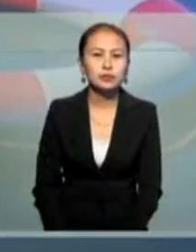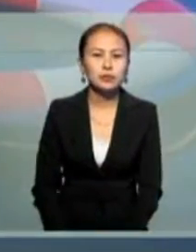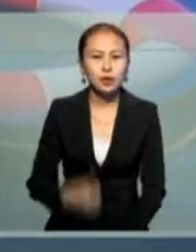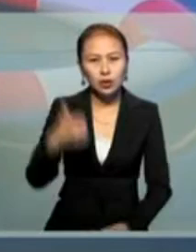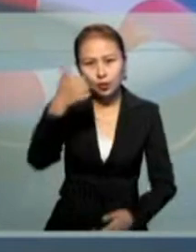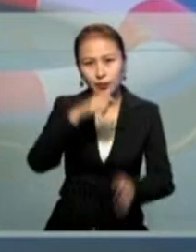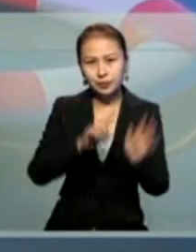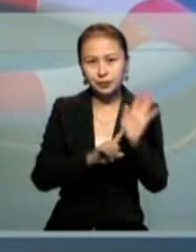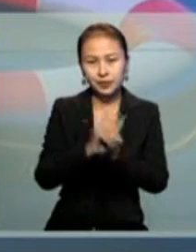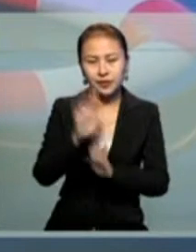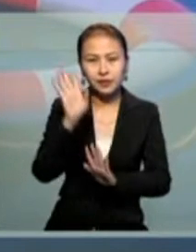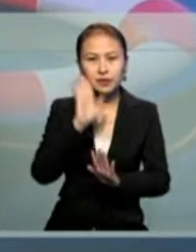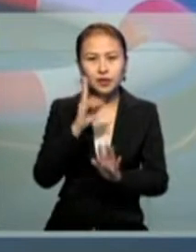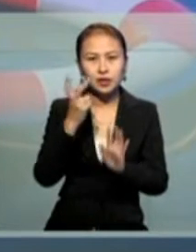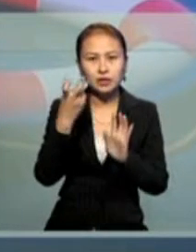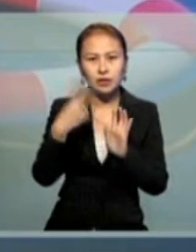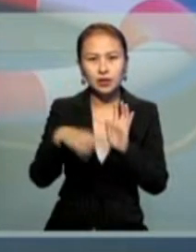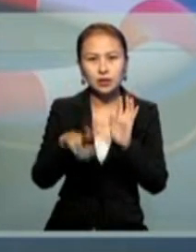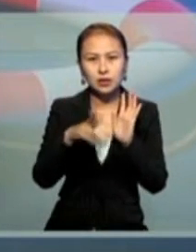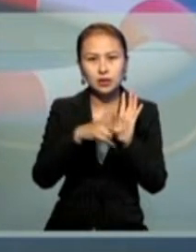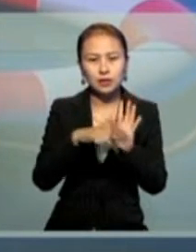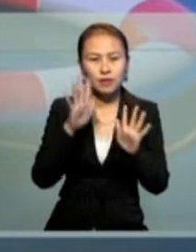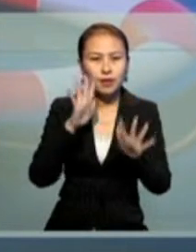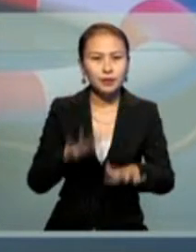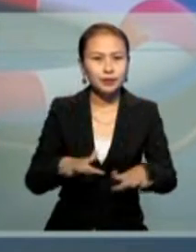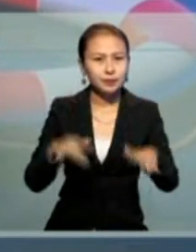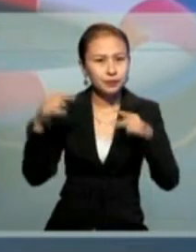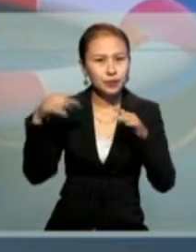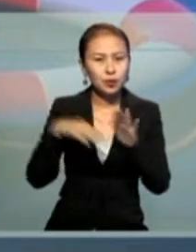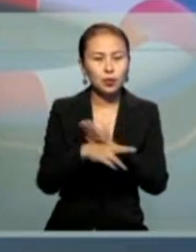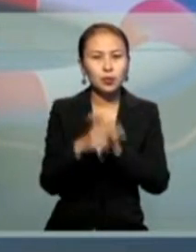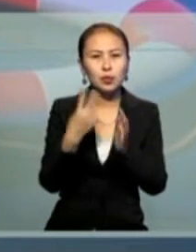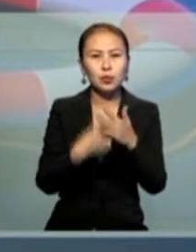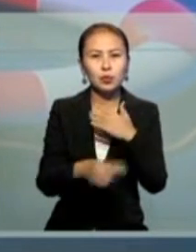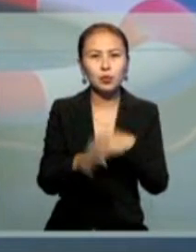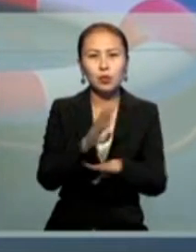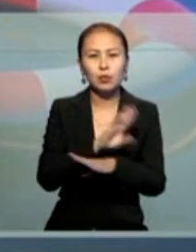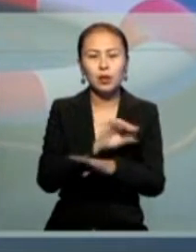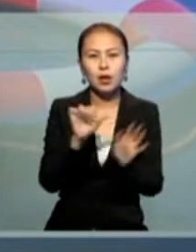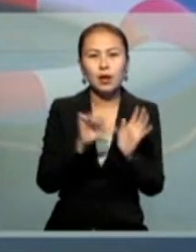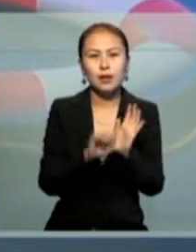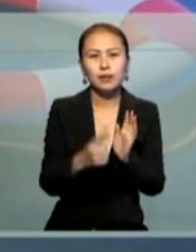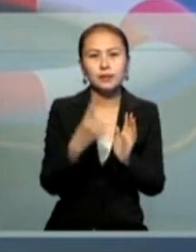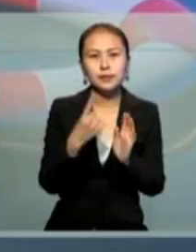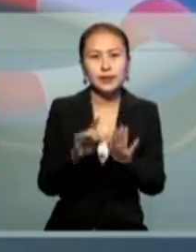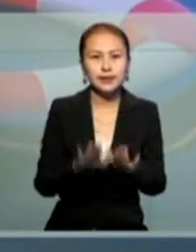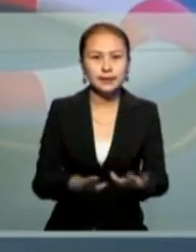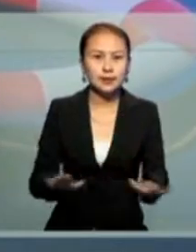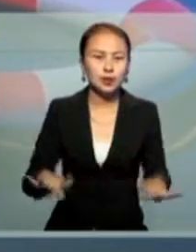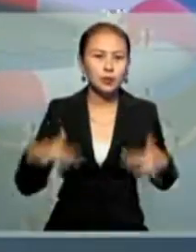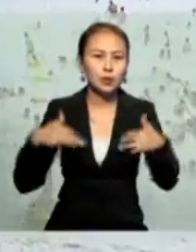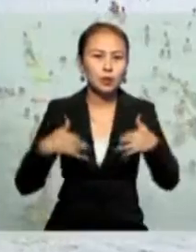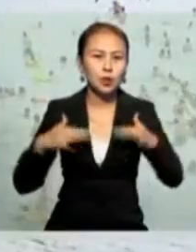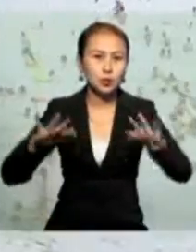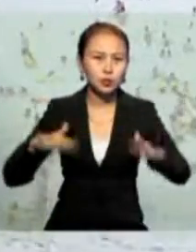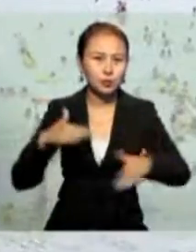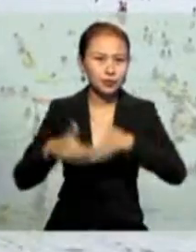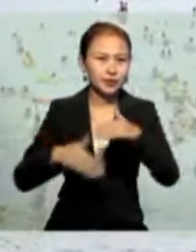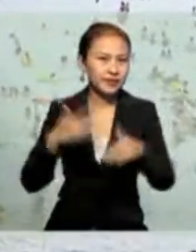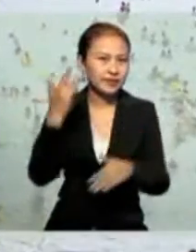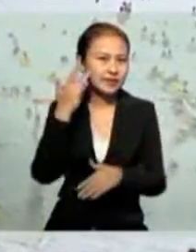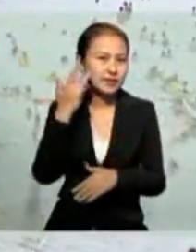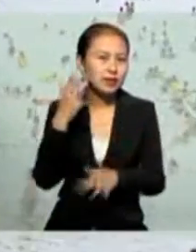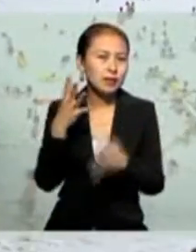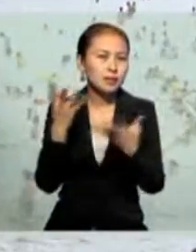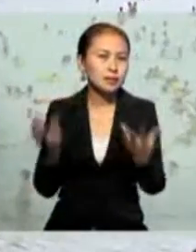Жыл басынан бері елімізде 228 адам суға кетіп қаза болды. Оның 61-і бала. Қайғылы жағдай әсіресе шомылу маусымы